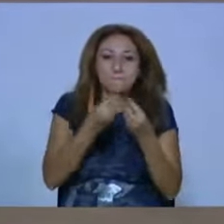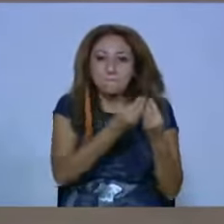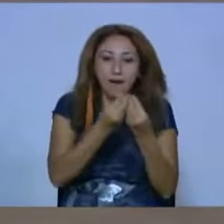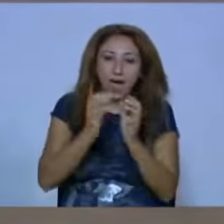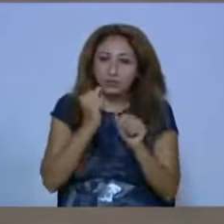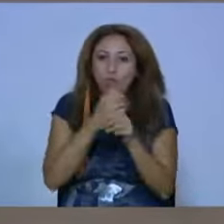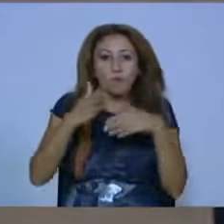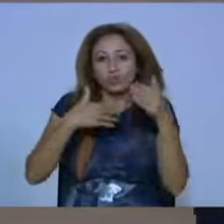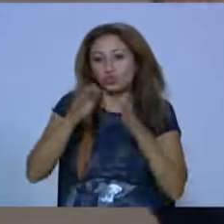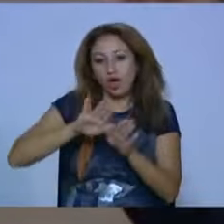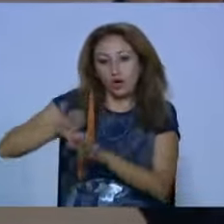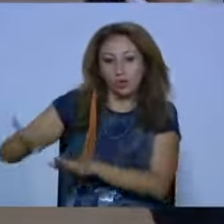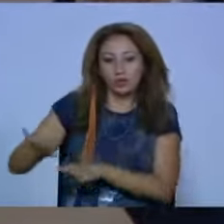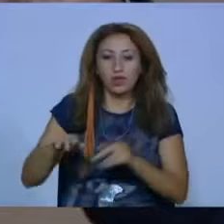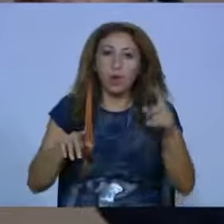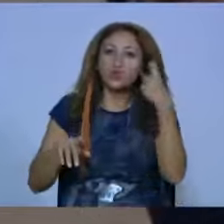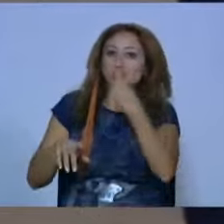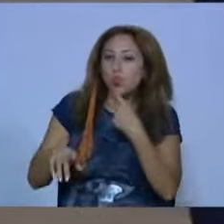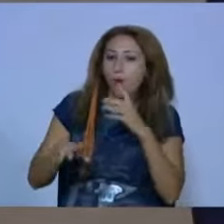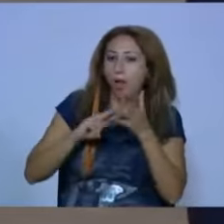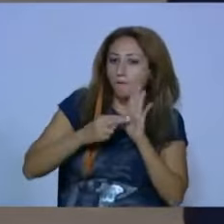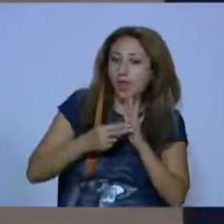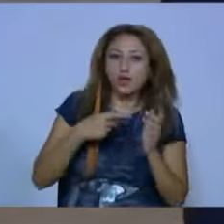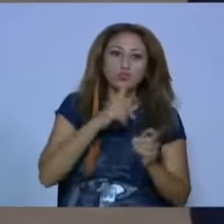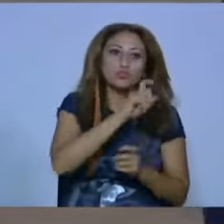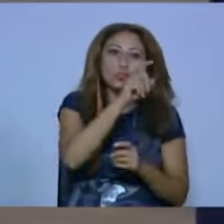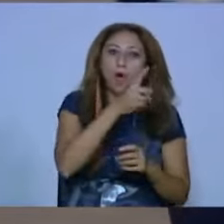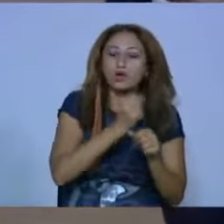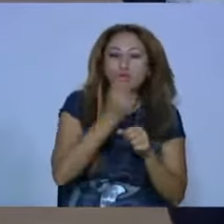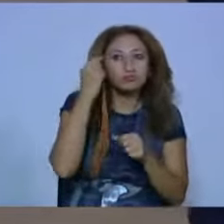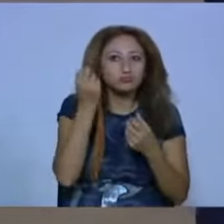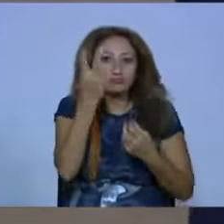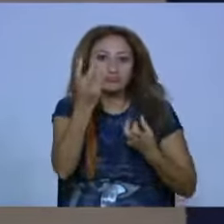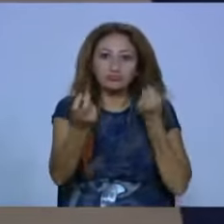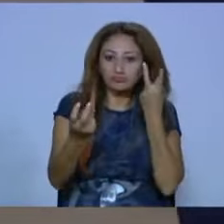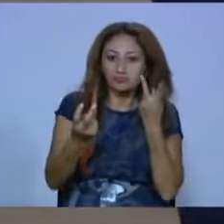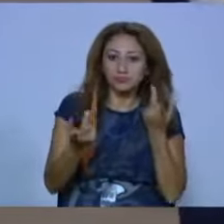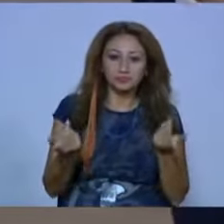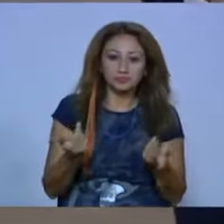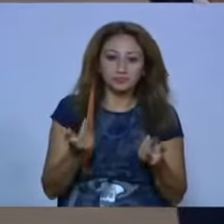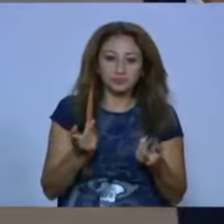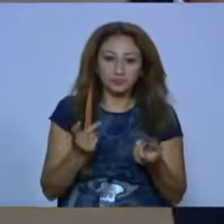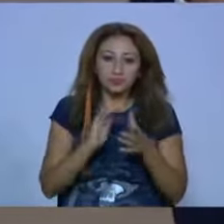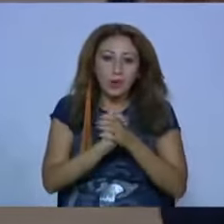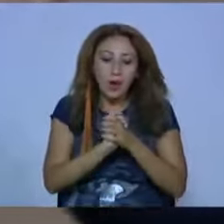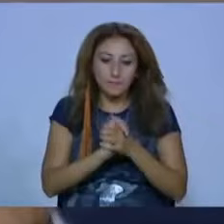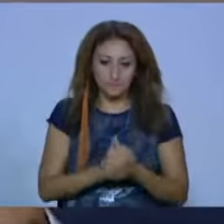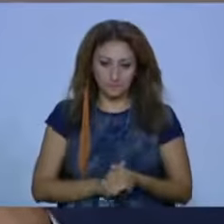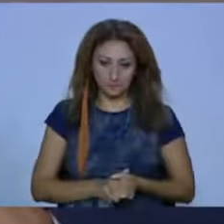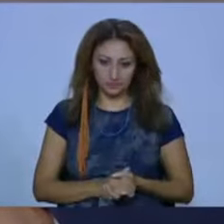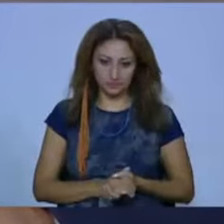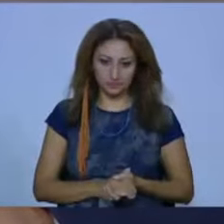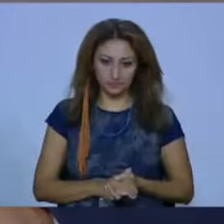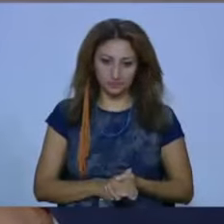بحاجه، ياخد رايي في حاجه اقول له، نتكلم نقتنع بحاجه، نحكي مواضيع بس، انما انا فكره